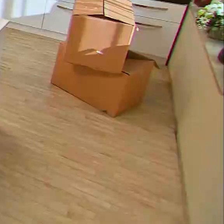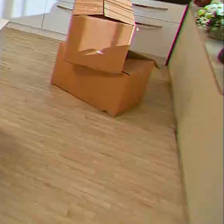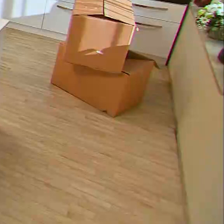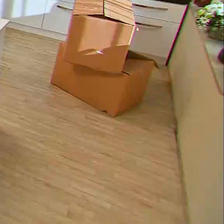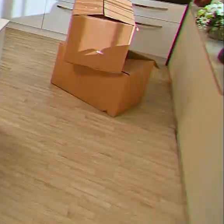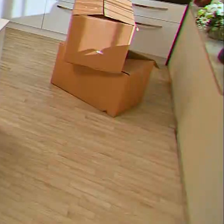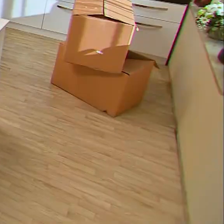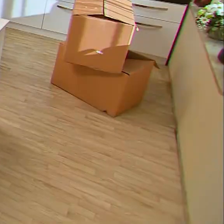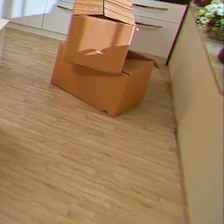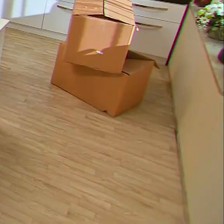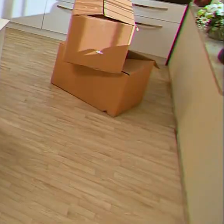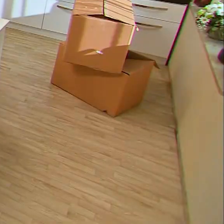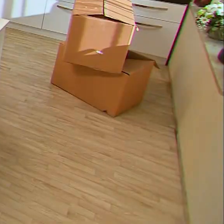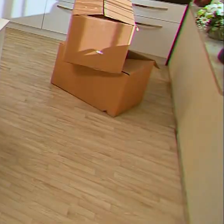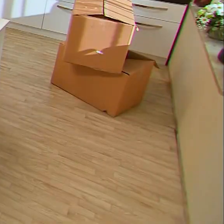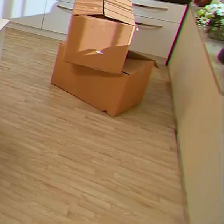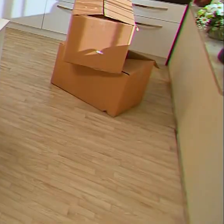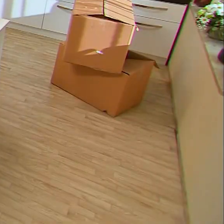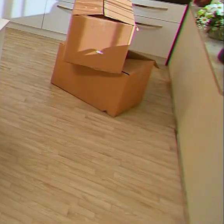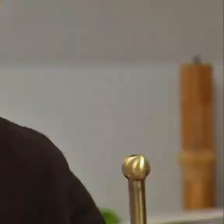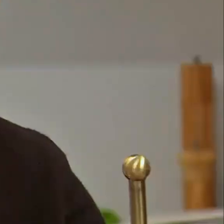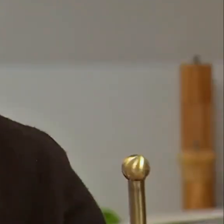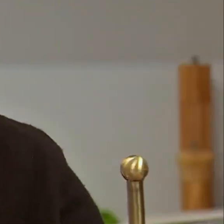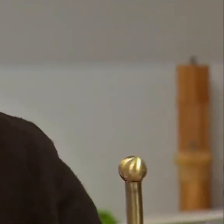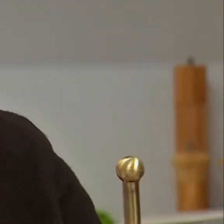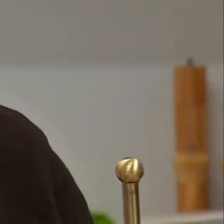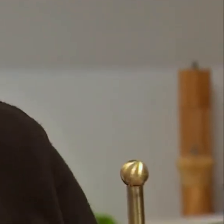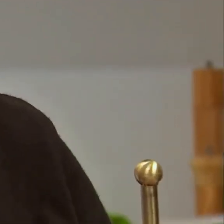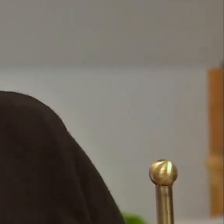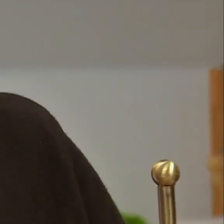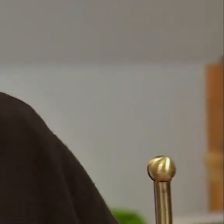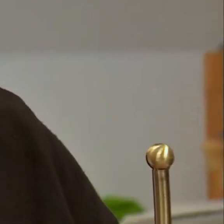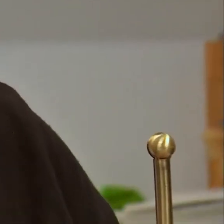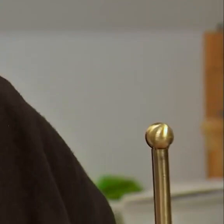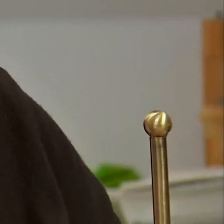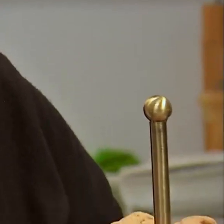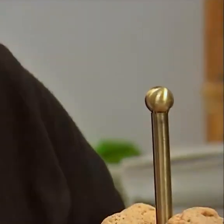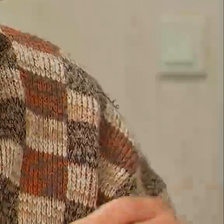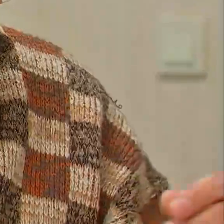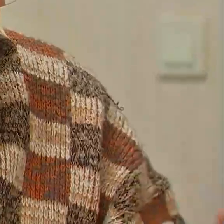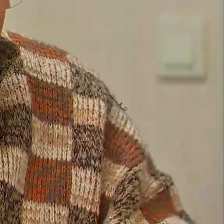Konağın mutfağında öteşin önünde bir çay bardağı. Hediye bir tabağa bir tane kurabiye koyup uzattı.